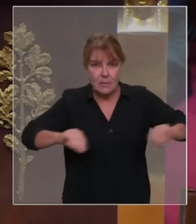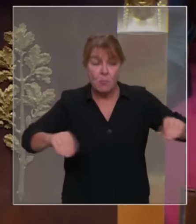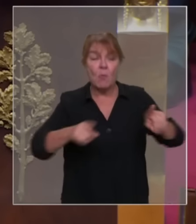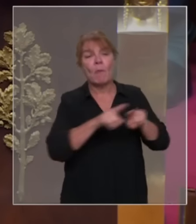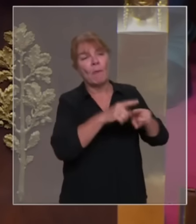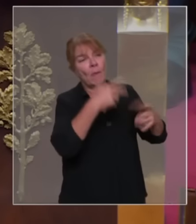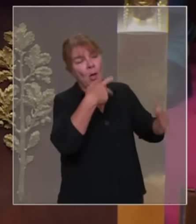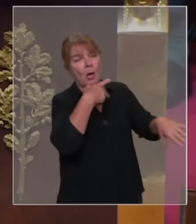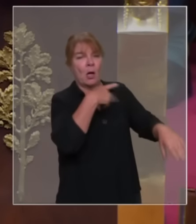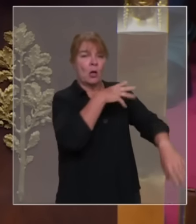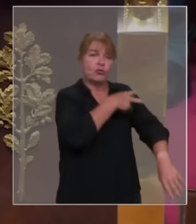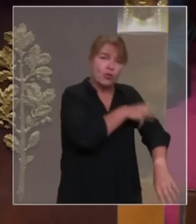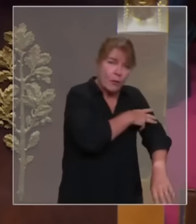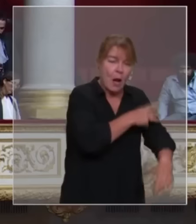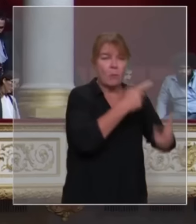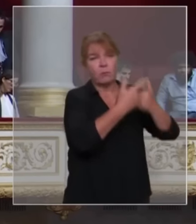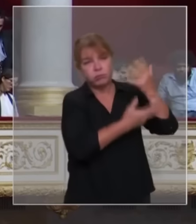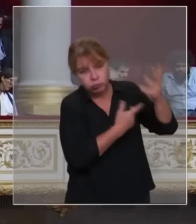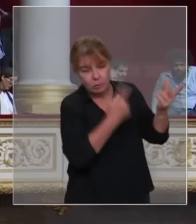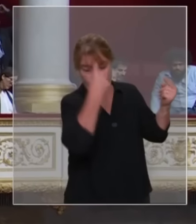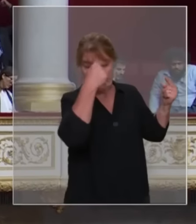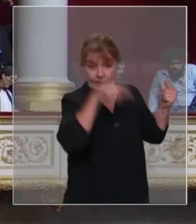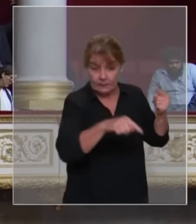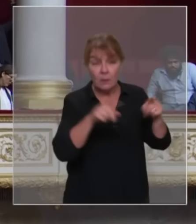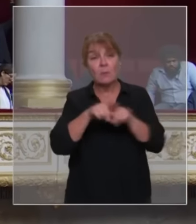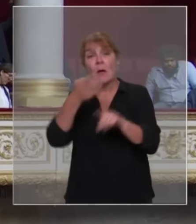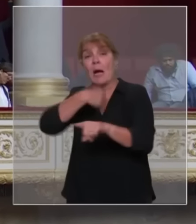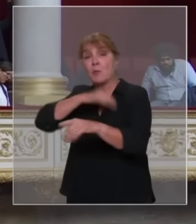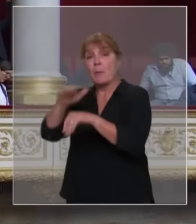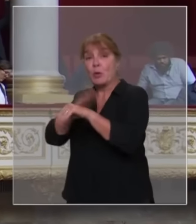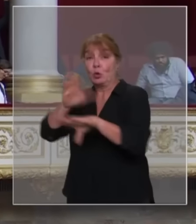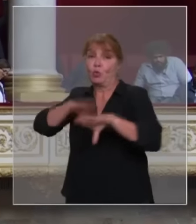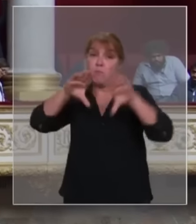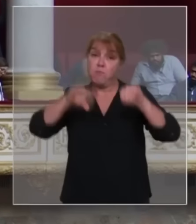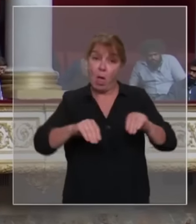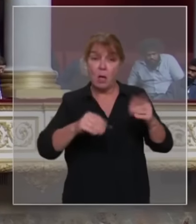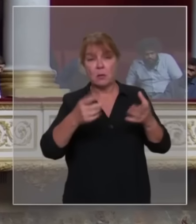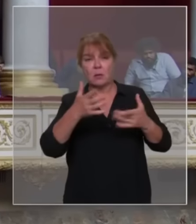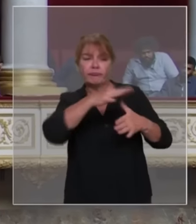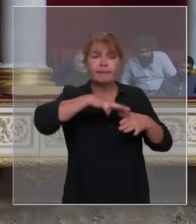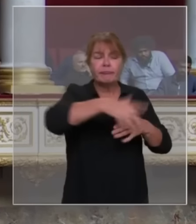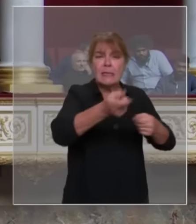les fonctionnaires de l'État, mais aussi les responsables politiques et syndicaux,